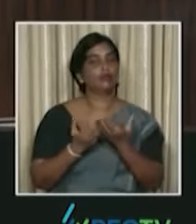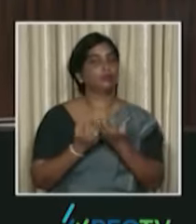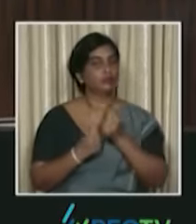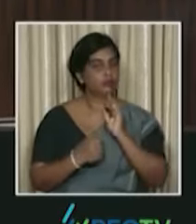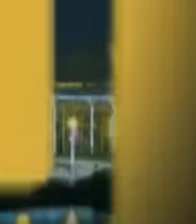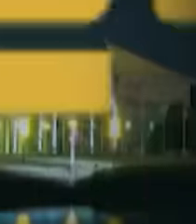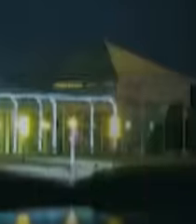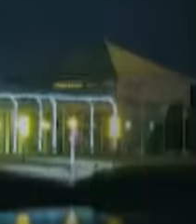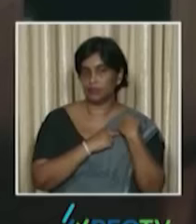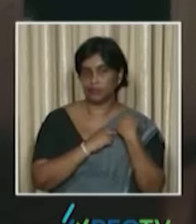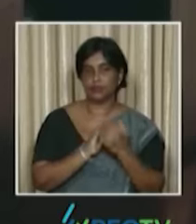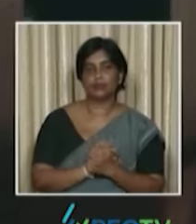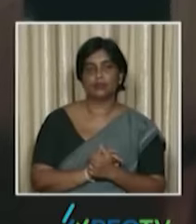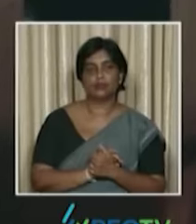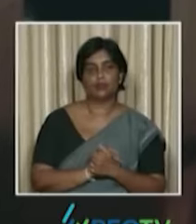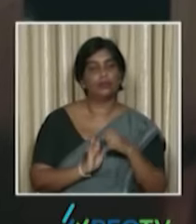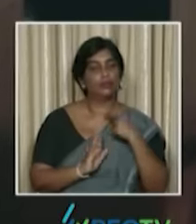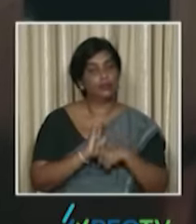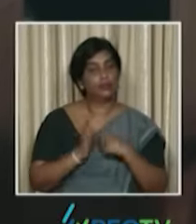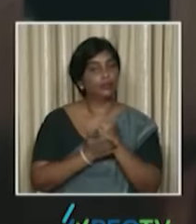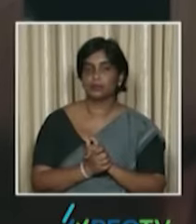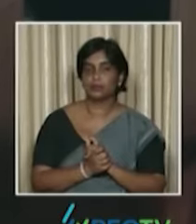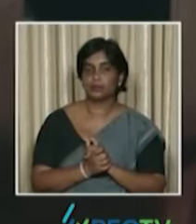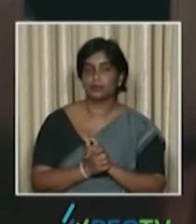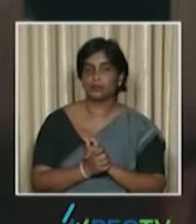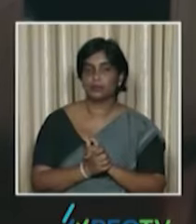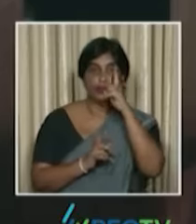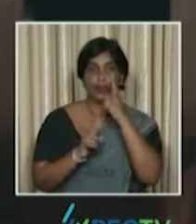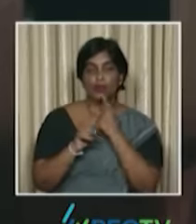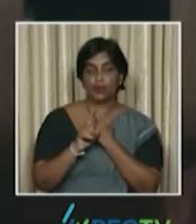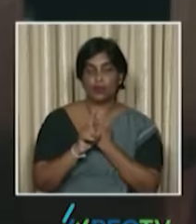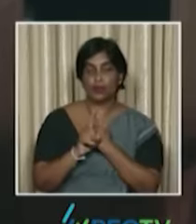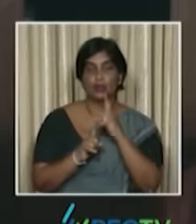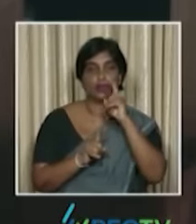බව ධාරණය කරමි. ශ්‍රී ලංකාවේ මුළු කාන්තා ජනගහනයේ